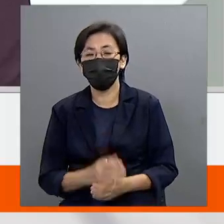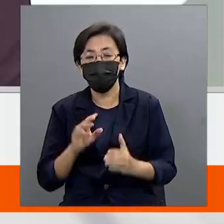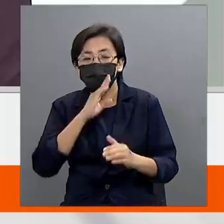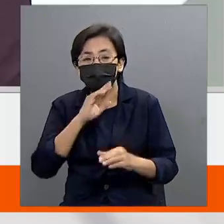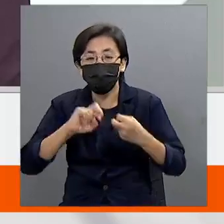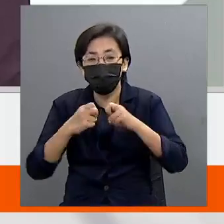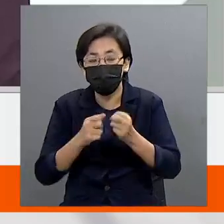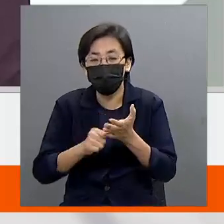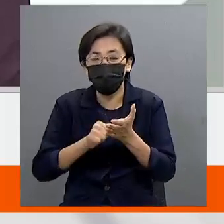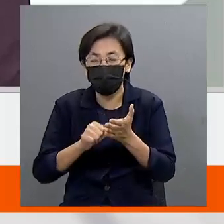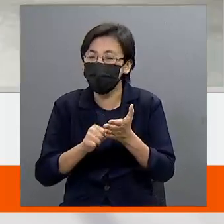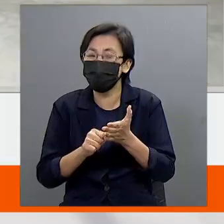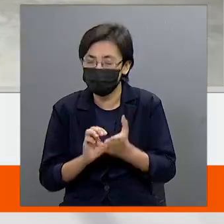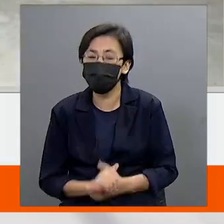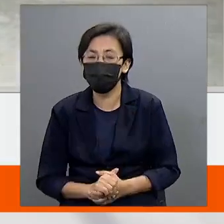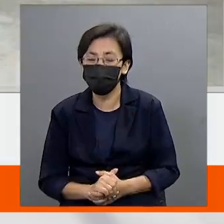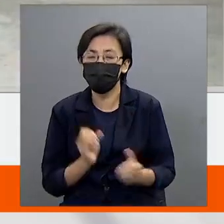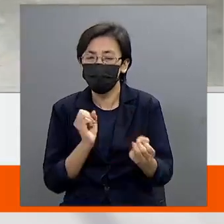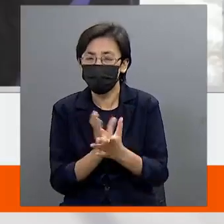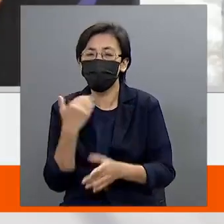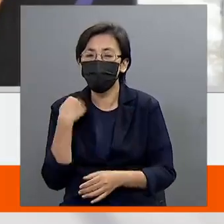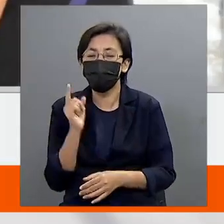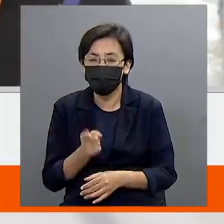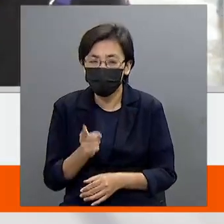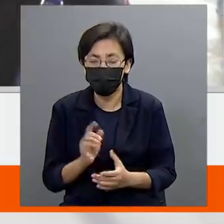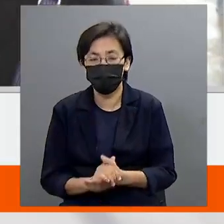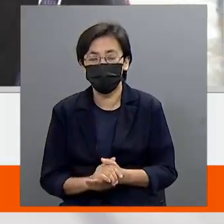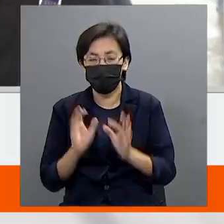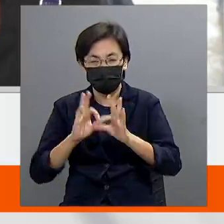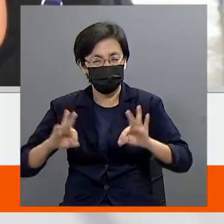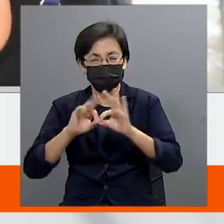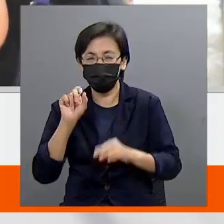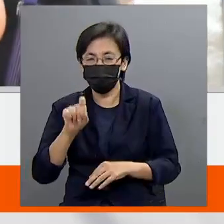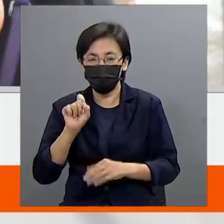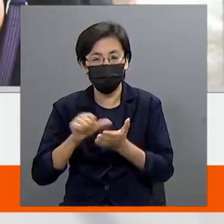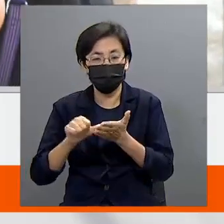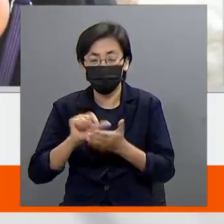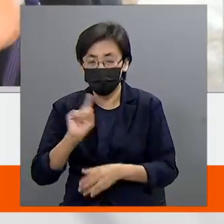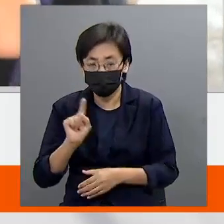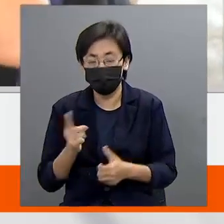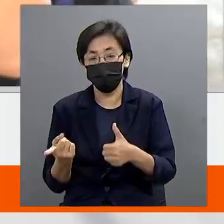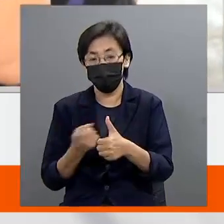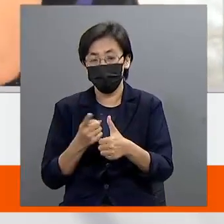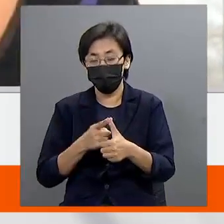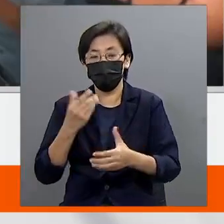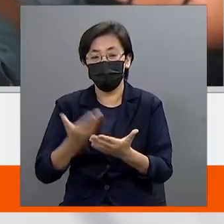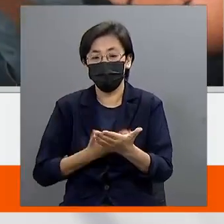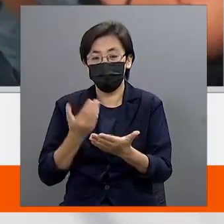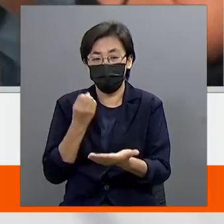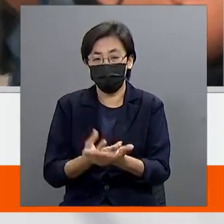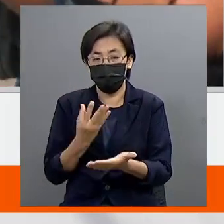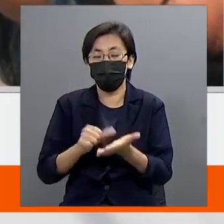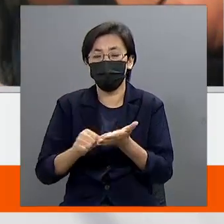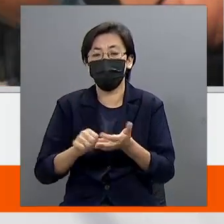ญลำดับความสำคัญที่หนึ่งคือต้องการจะแก้ปัญหาเรื่องของราคาสลากแพง ค่ะ อันนี้ก็ต้องยืนอันนี้เป็นล